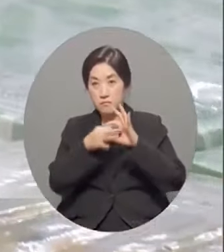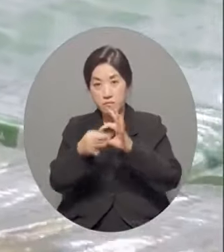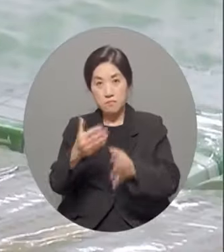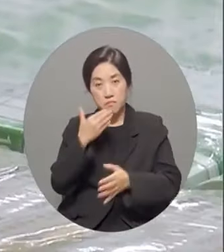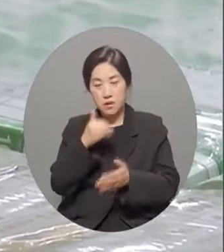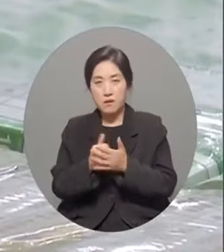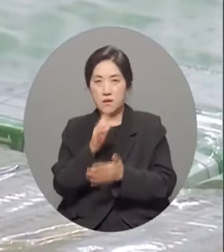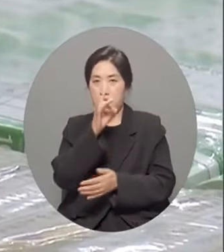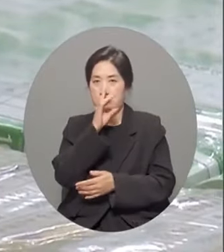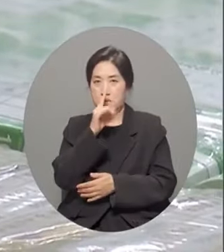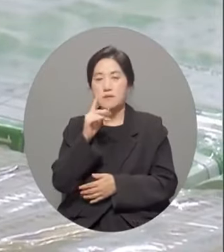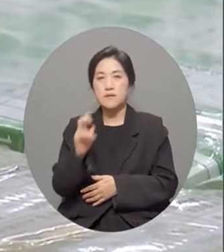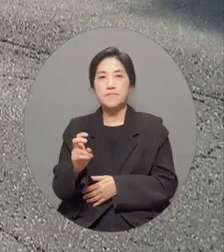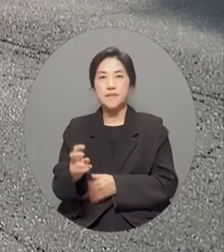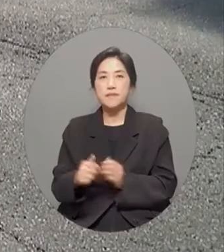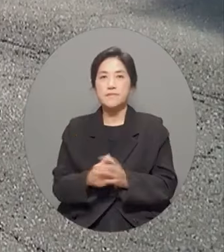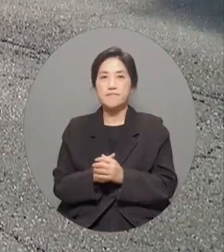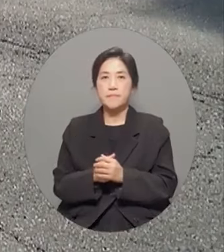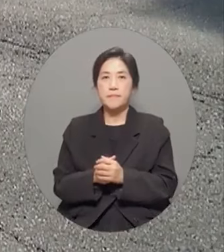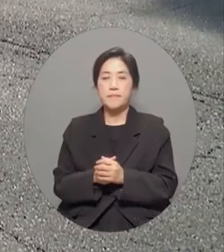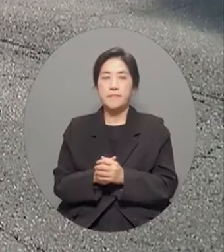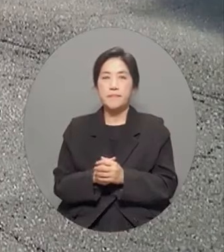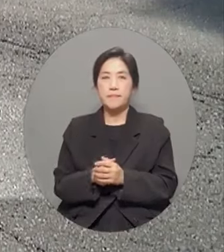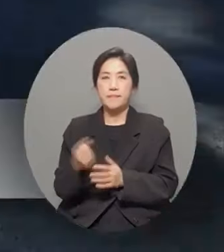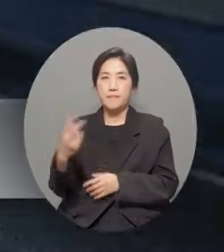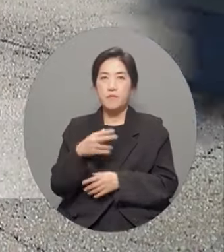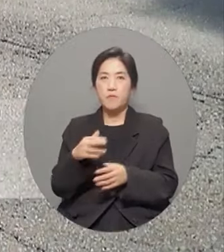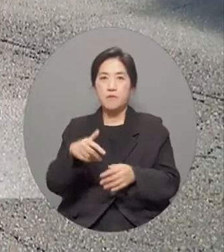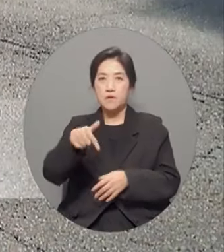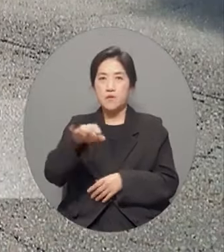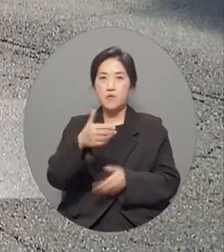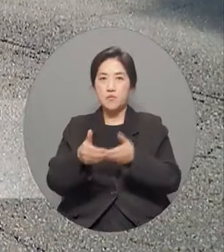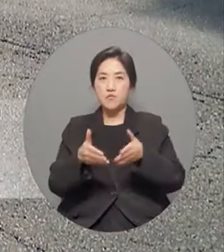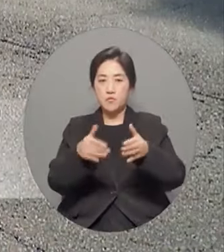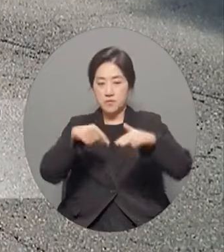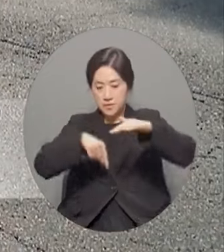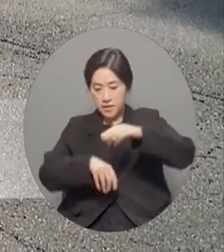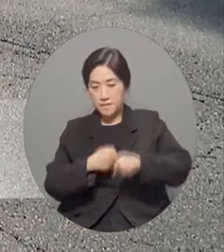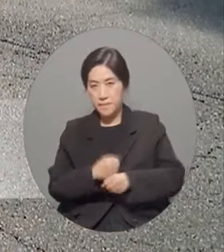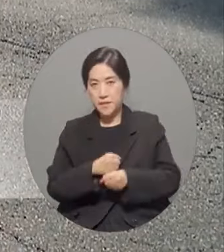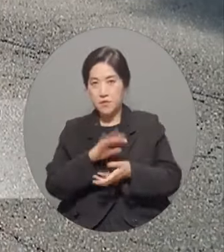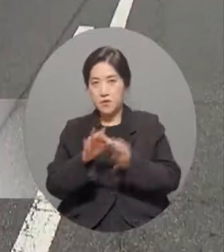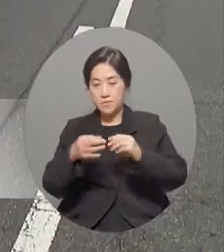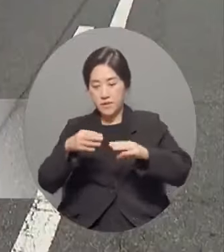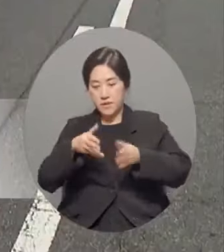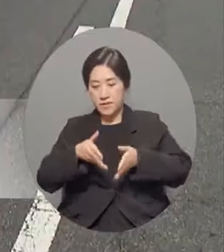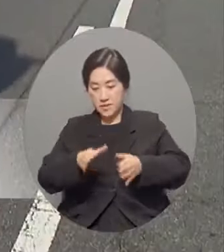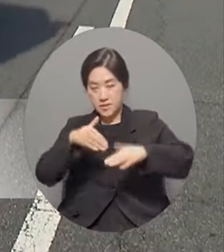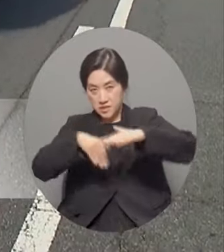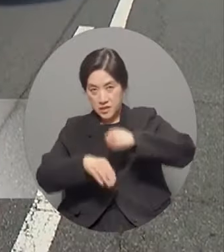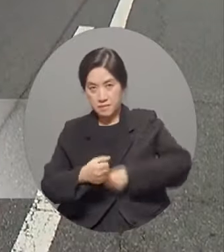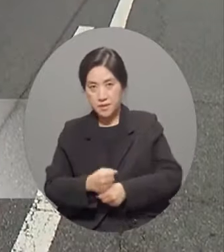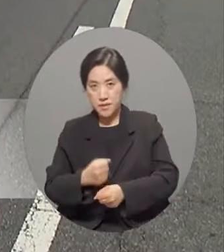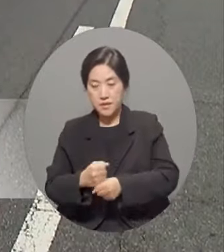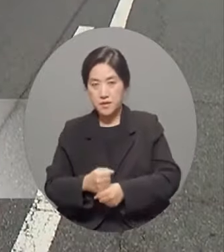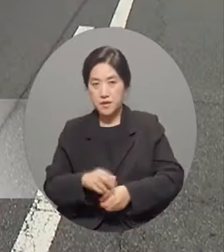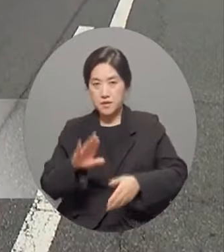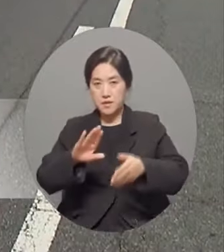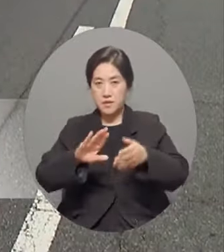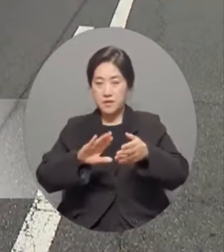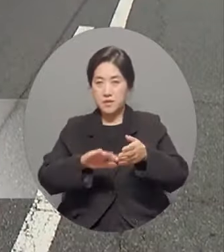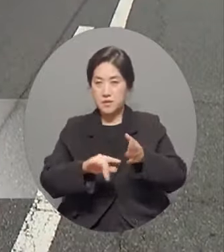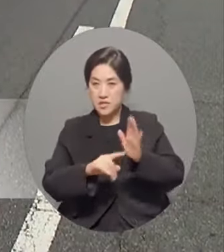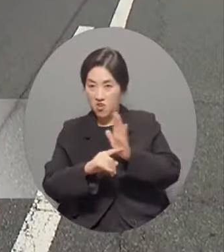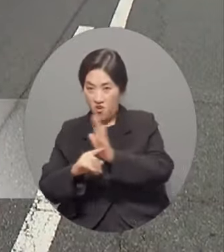에도 제동이 걸리게 됐습니다 또 경인고속도로 지화와 올림픽대로 지화와 등 총성 과정에서 여야가